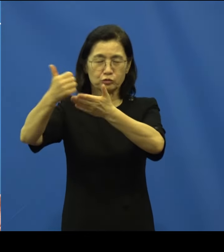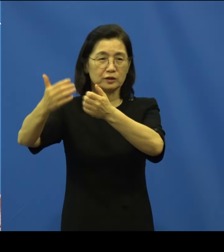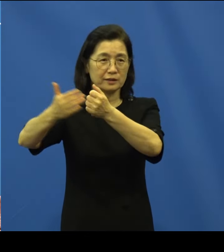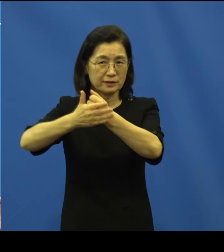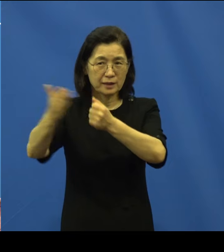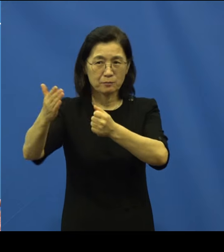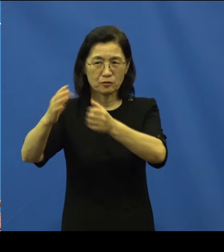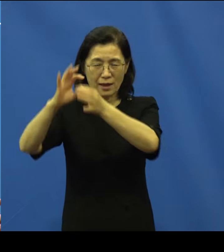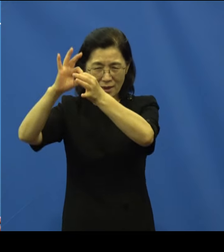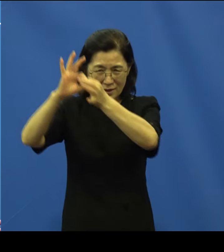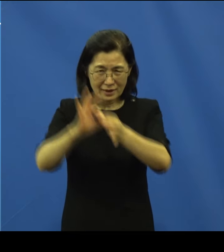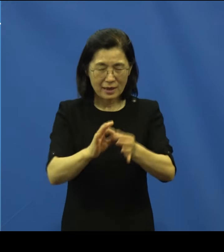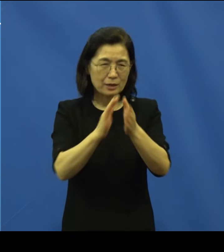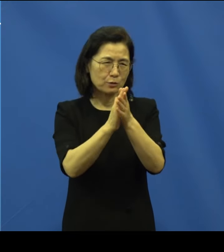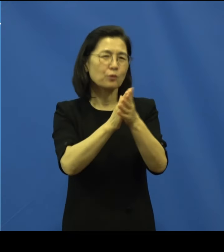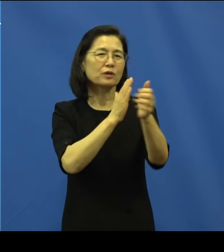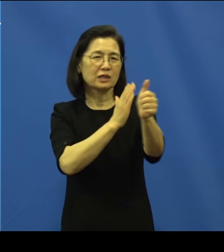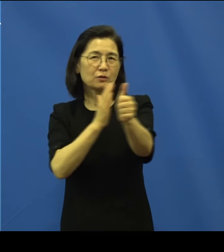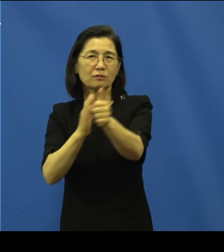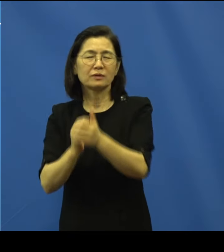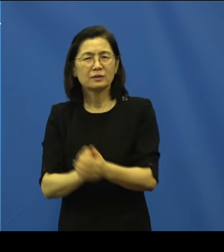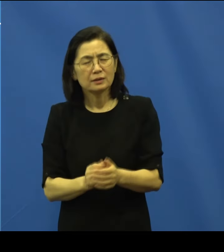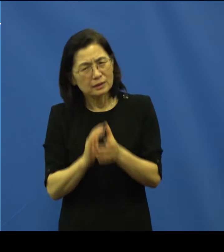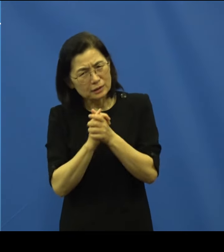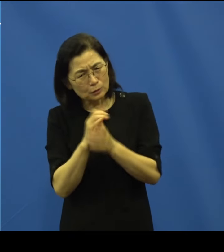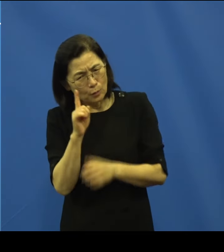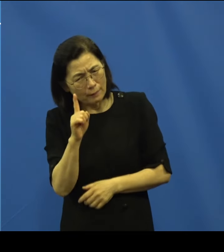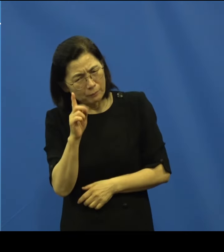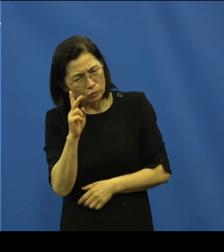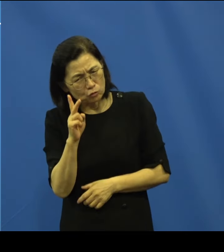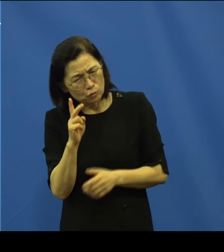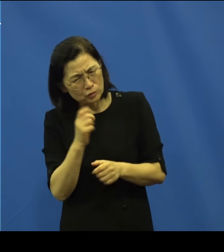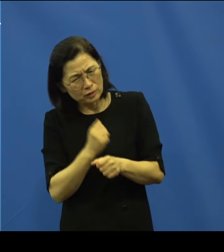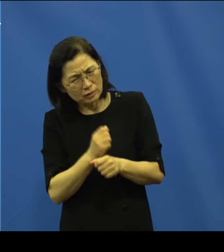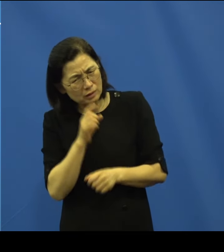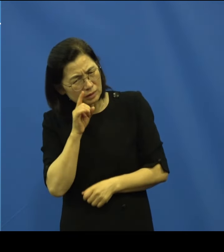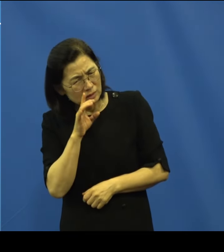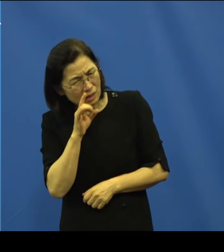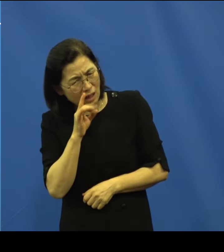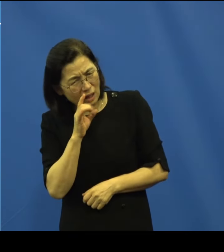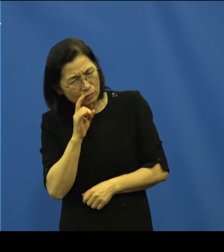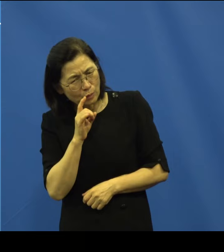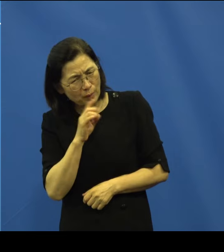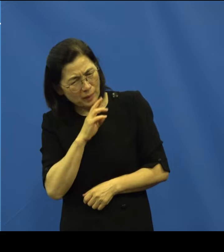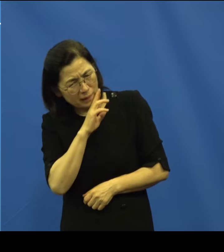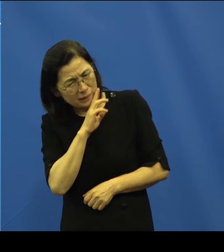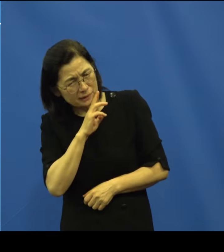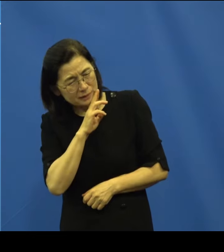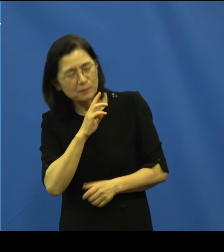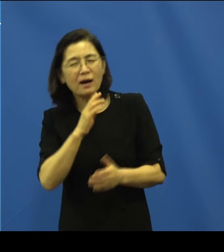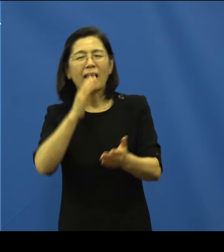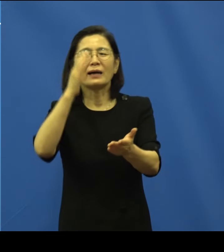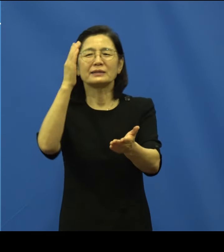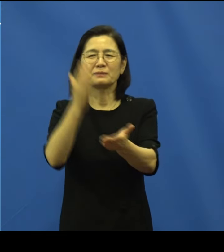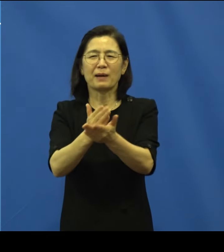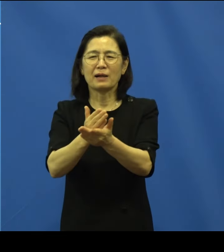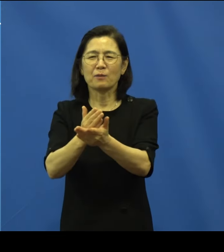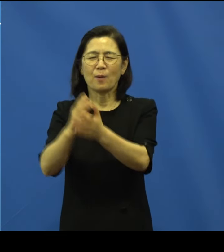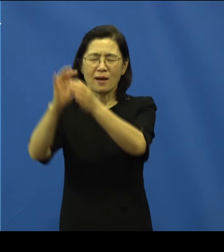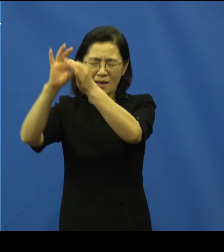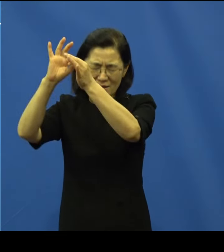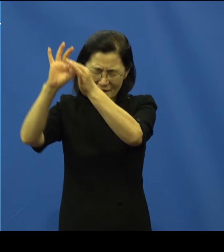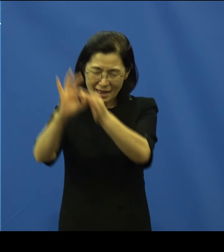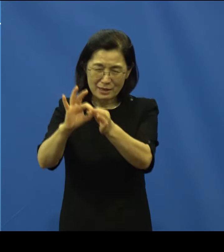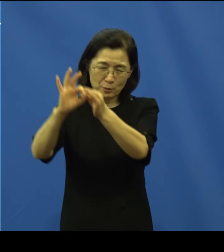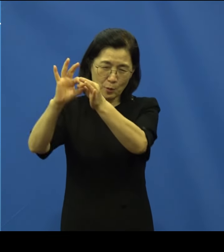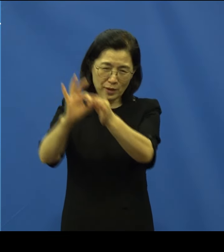되는 거잖아요. 여러분, 한두 번 기도했는데 안 되네? 안 되죠. 계속 하셔야죠. 진짜